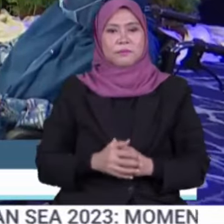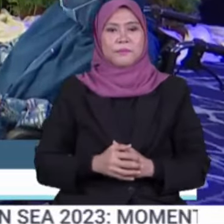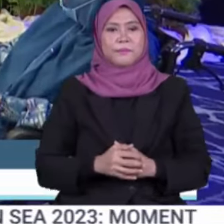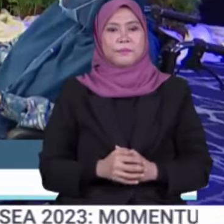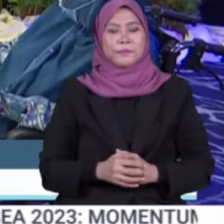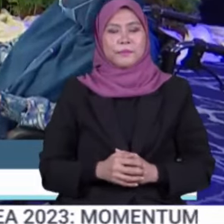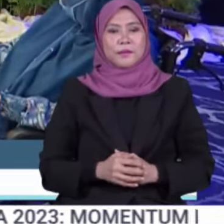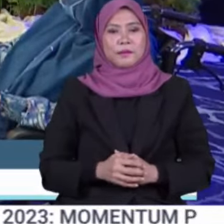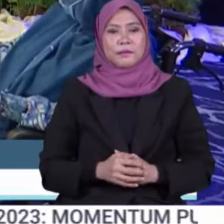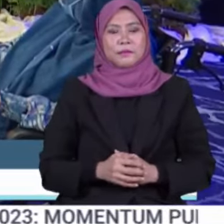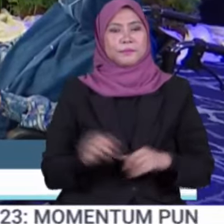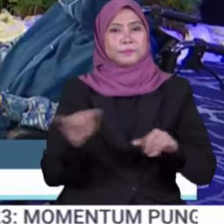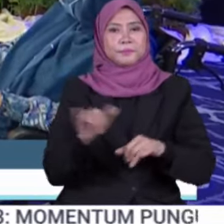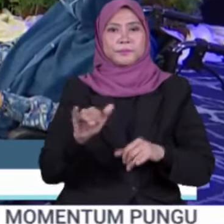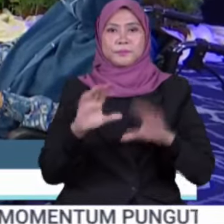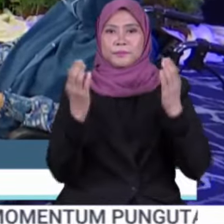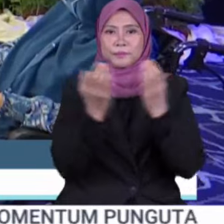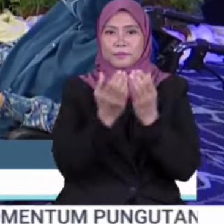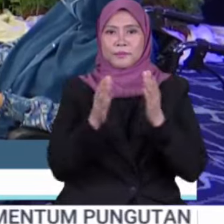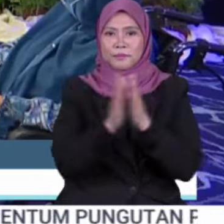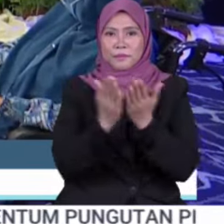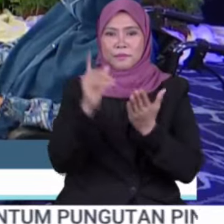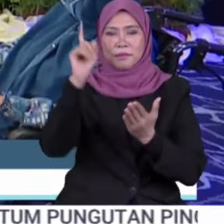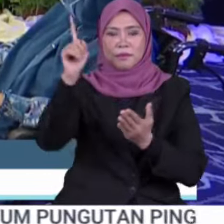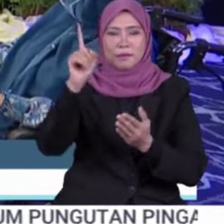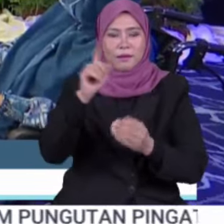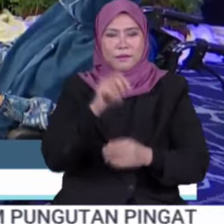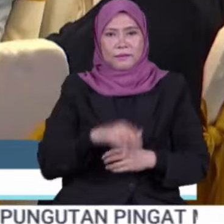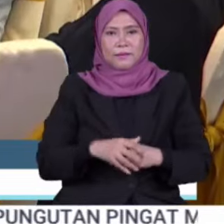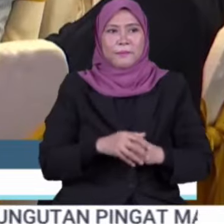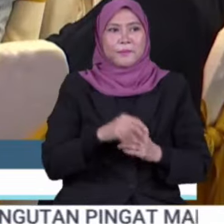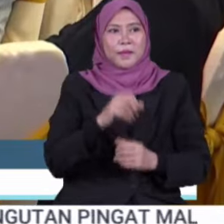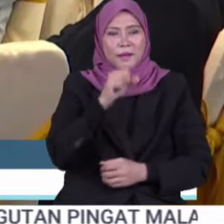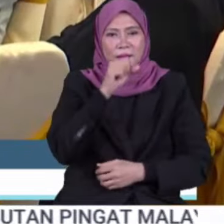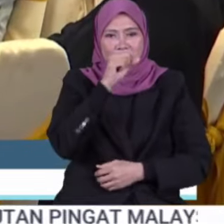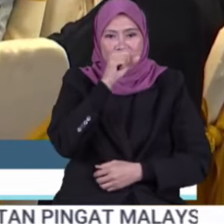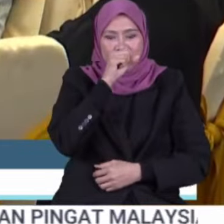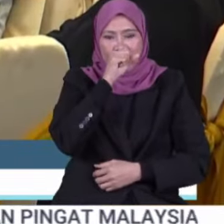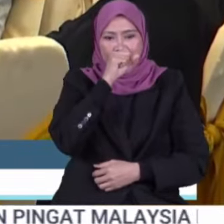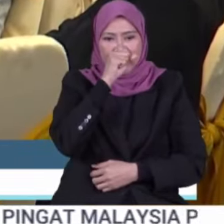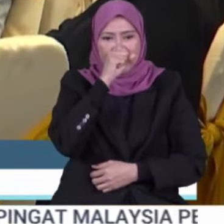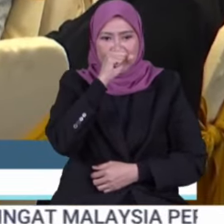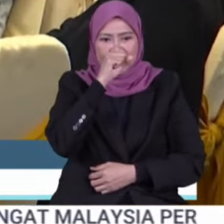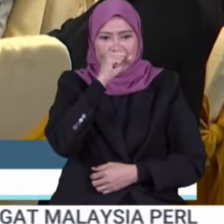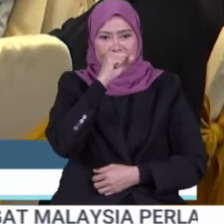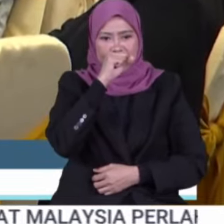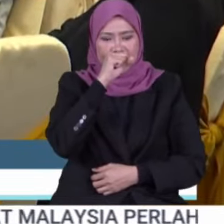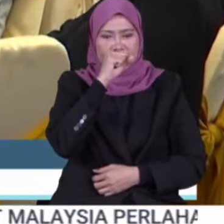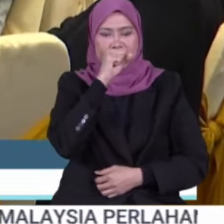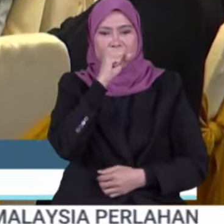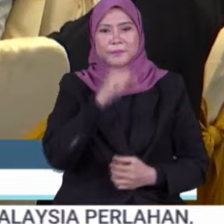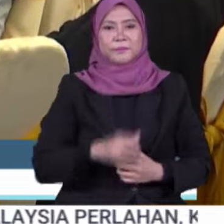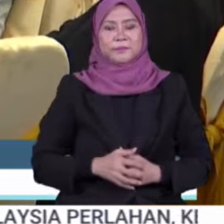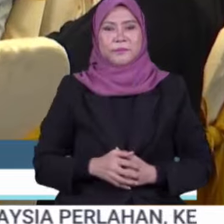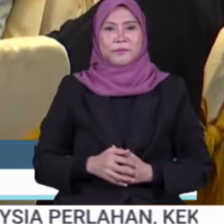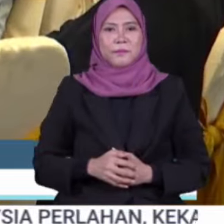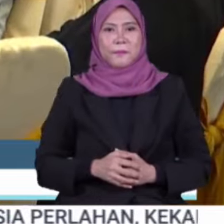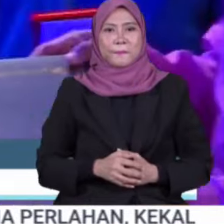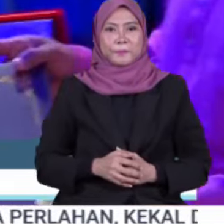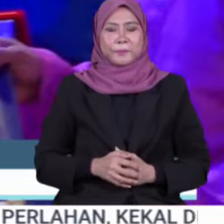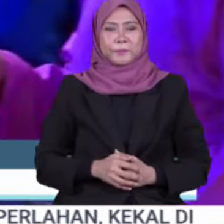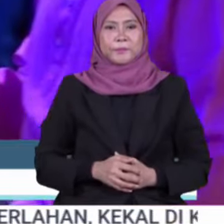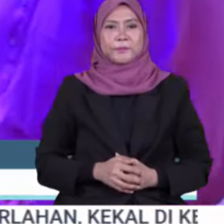bersepadu dengan kurikulum kelas Al-Quran dan Fardhu Ain Kafa di bawah JAKIM. Kurikulum tersebut diselaraskan dengan kurikulum di bawah